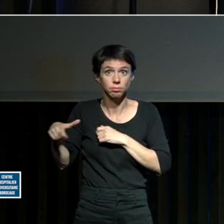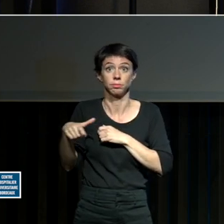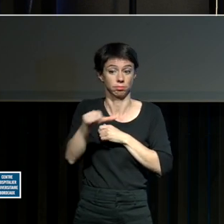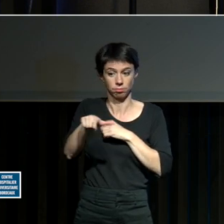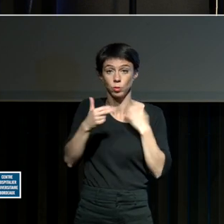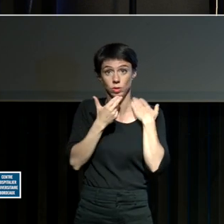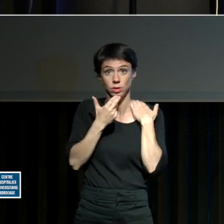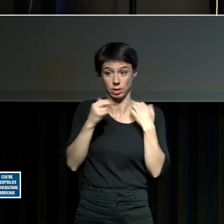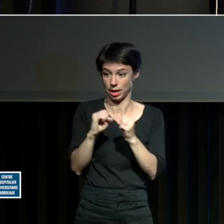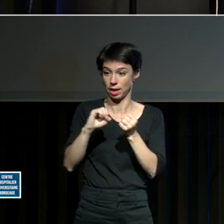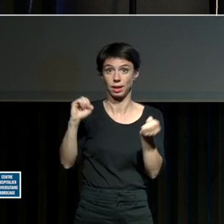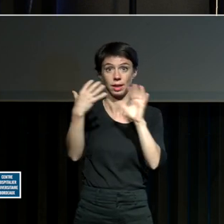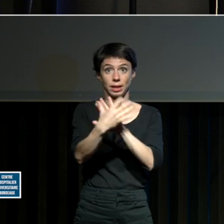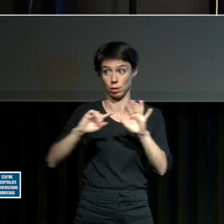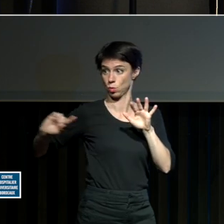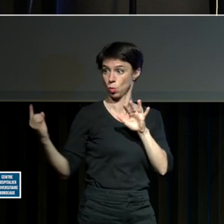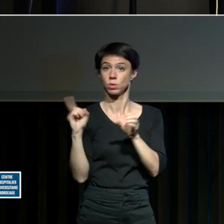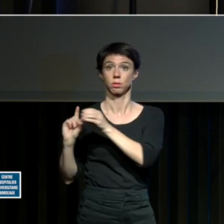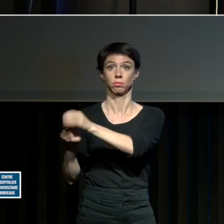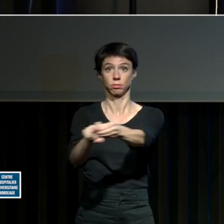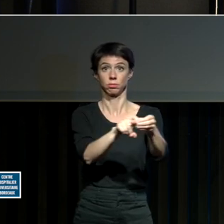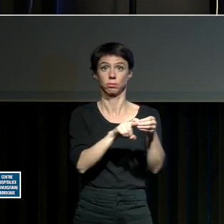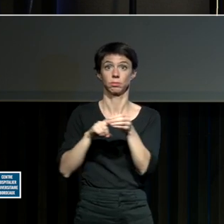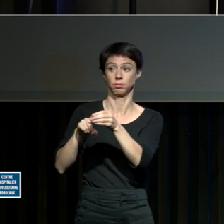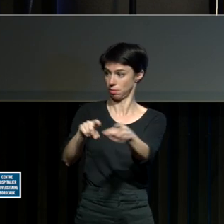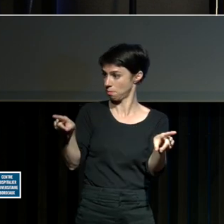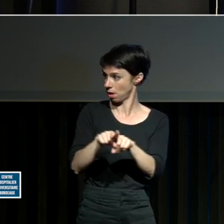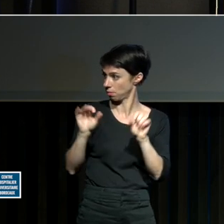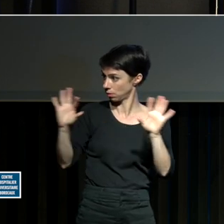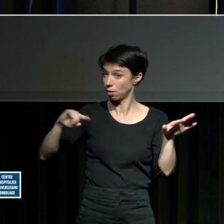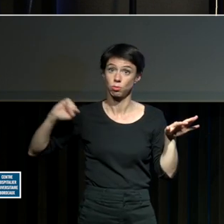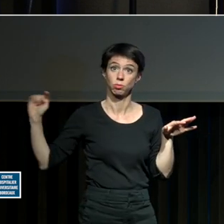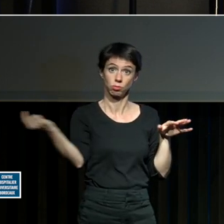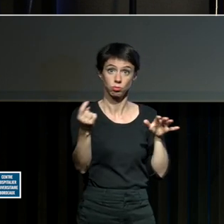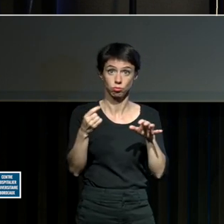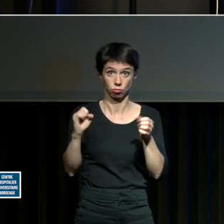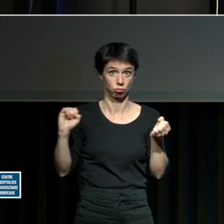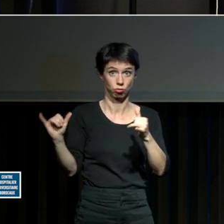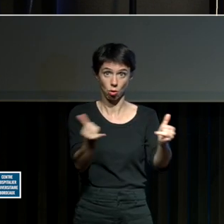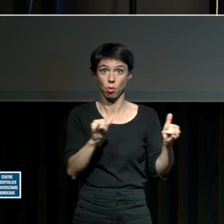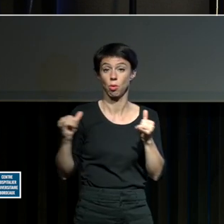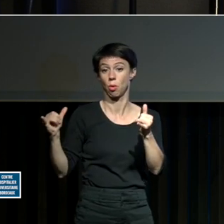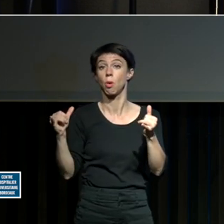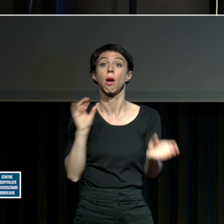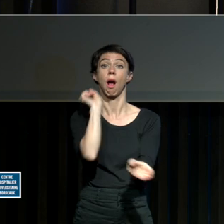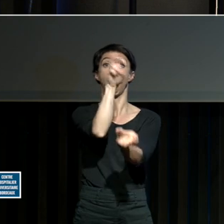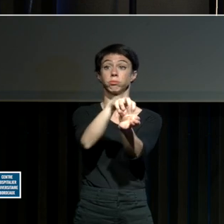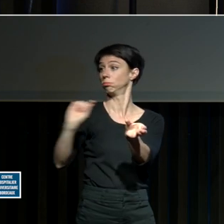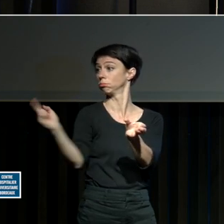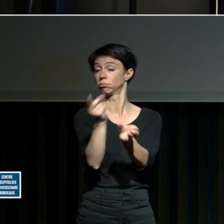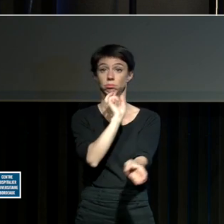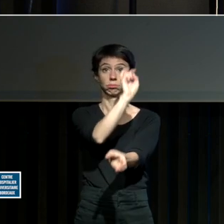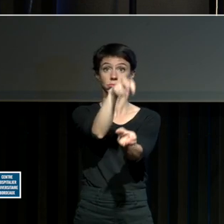pouvoir interagir de façon simultanée, donc en même temps, dans le monde du jeu